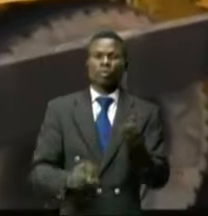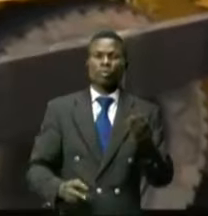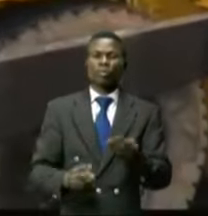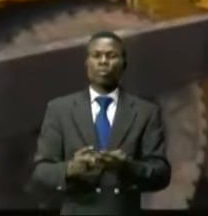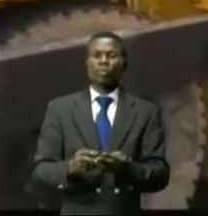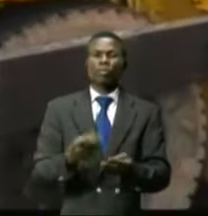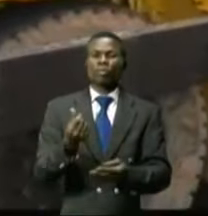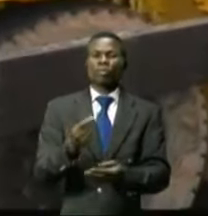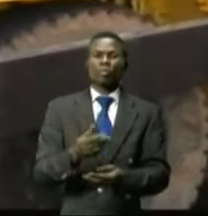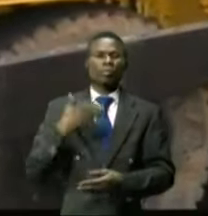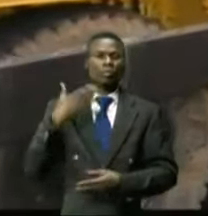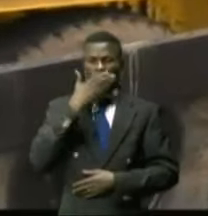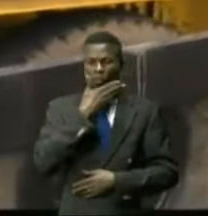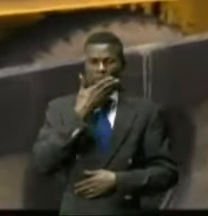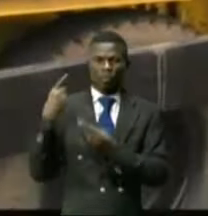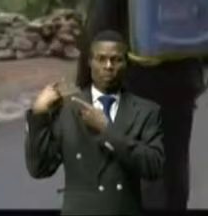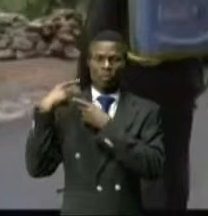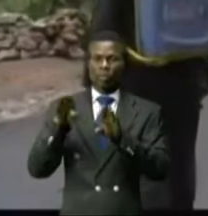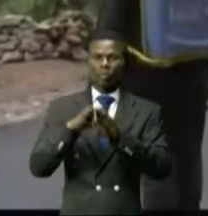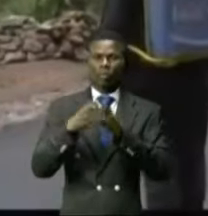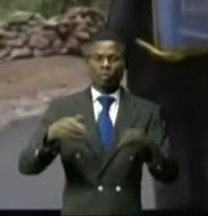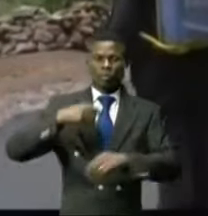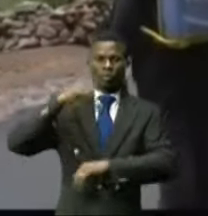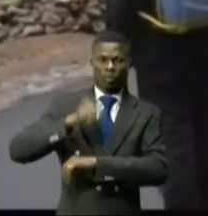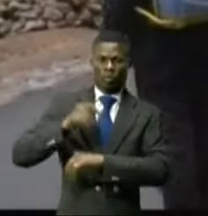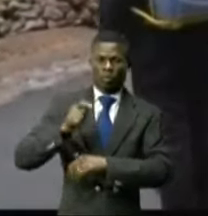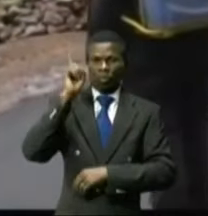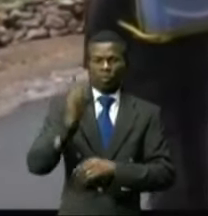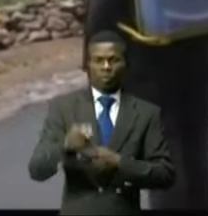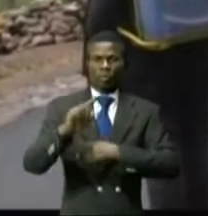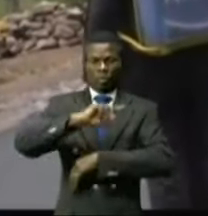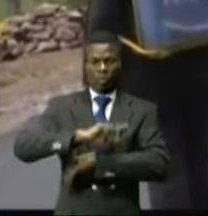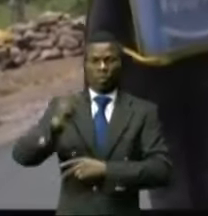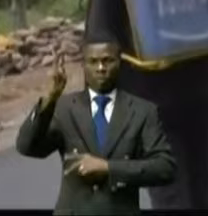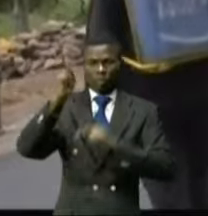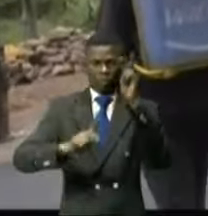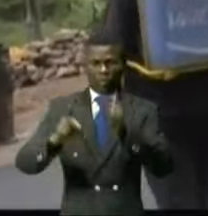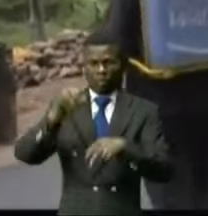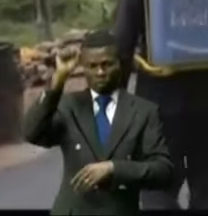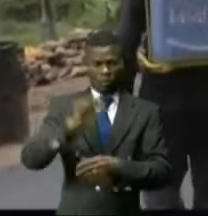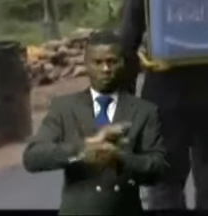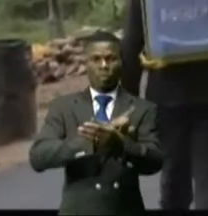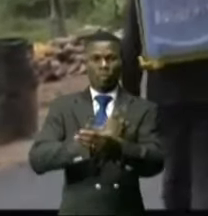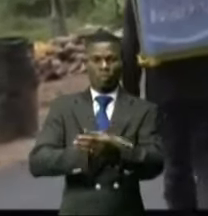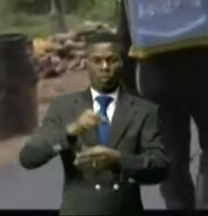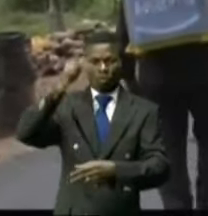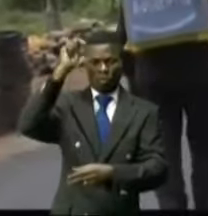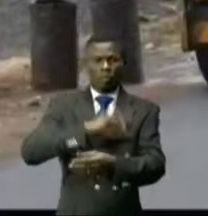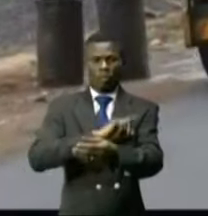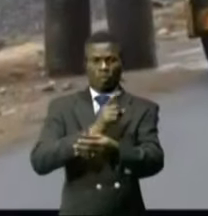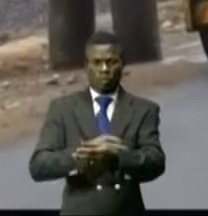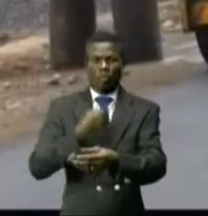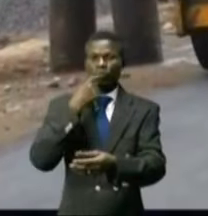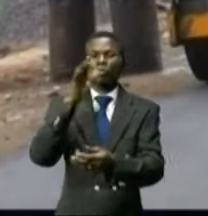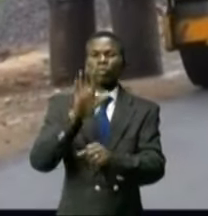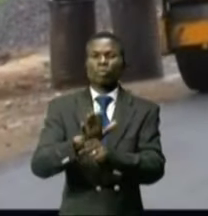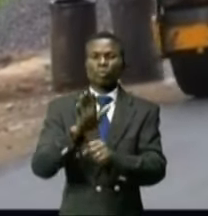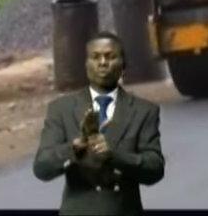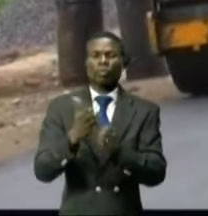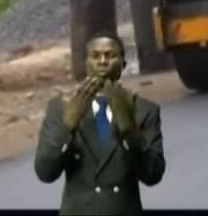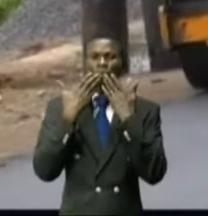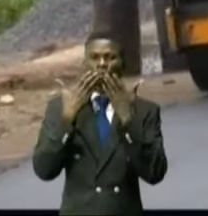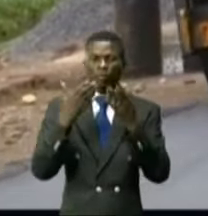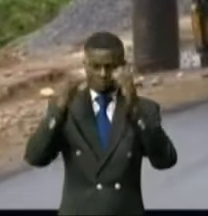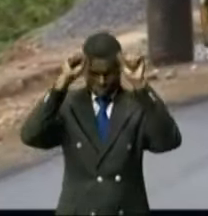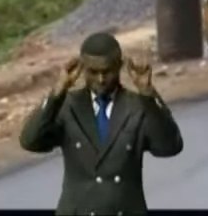du financement depuis l'ouverture du procès des 100 jours. Les populations du Sud Kivu et du Nord Kivu remercient le président